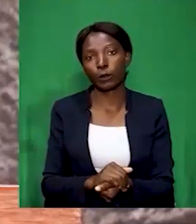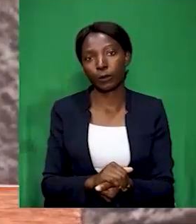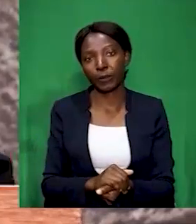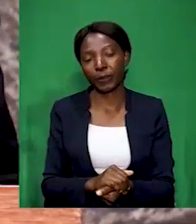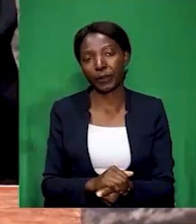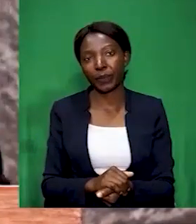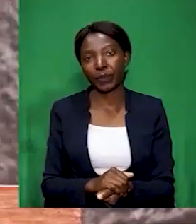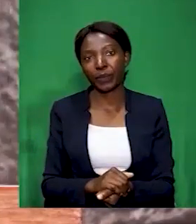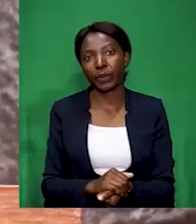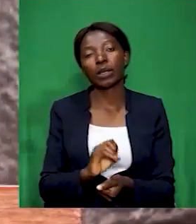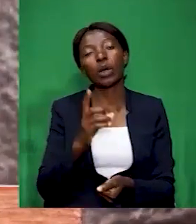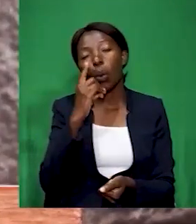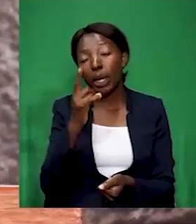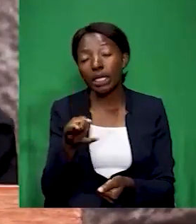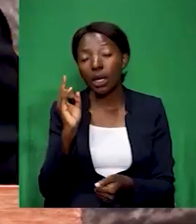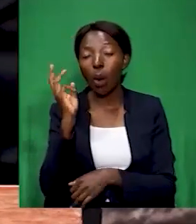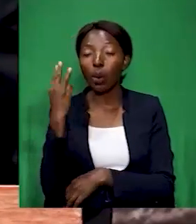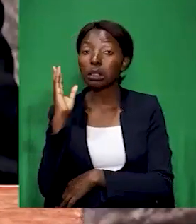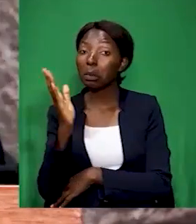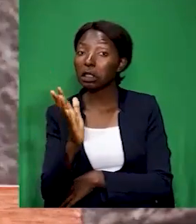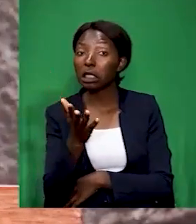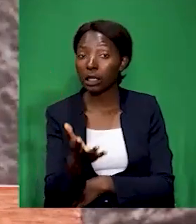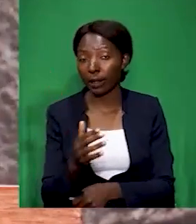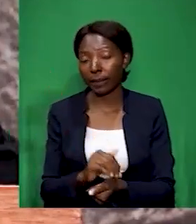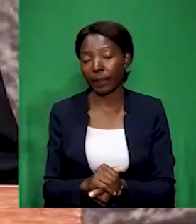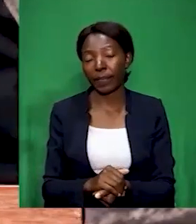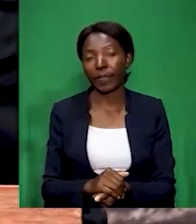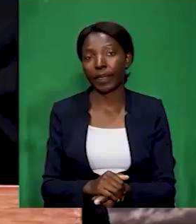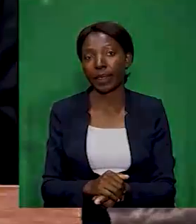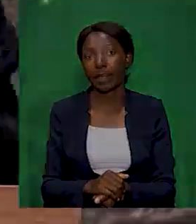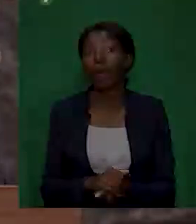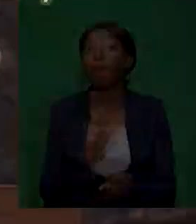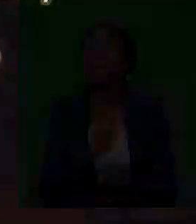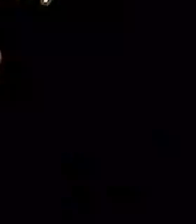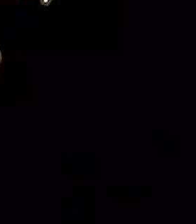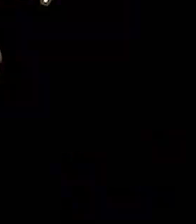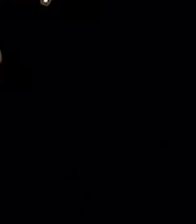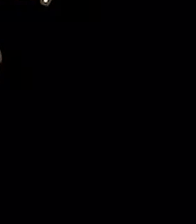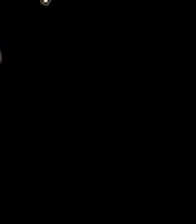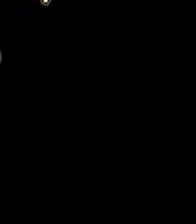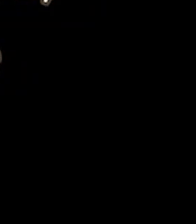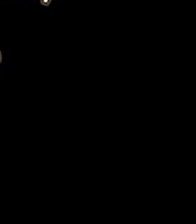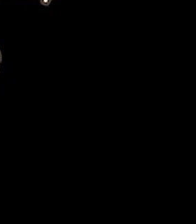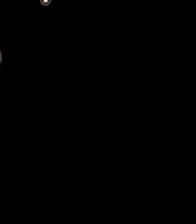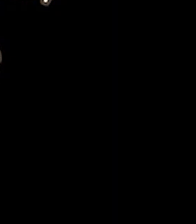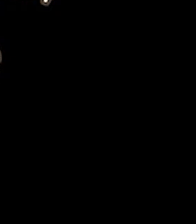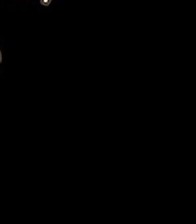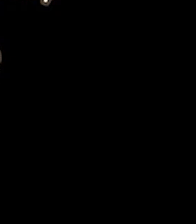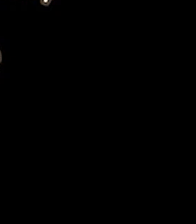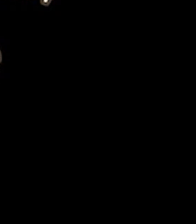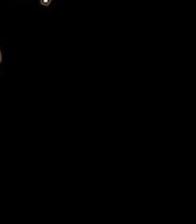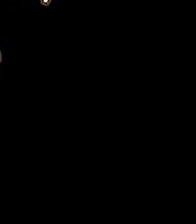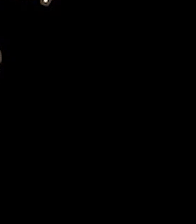God zvikanzi achiparidza vhangeri iroro zvikanzi vakanga vaine mweya yakaipa yose yaibuda